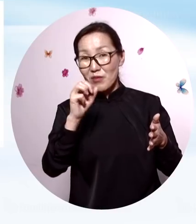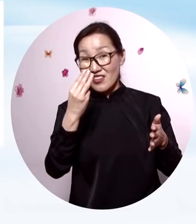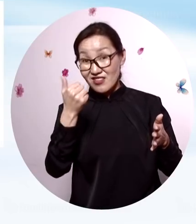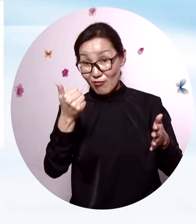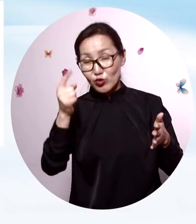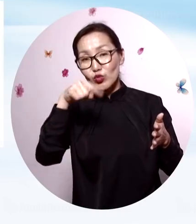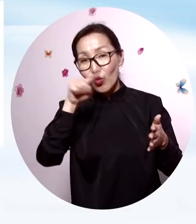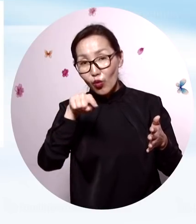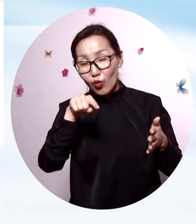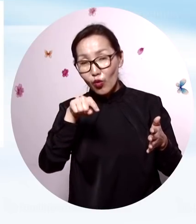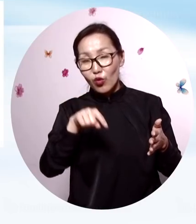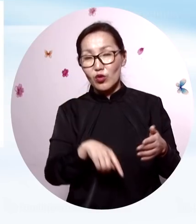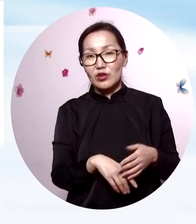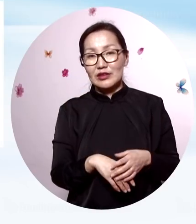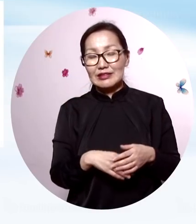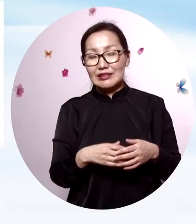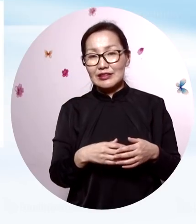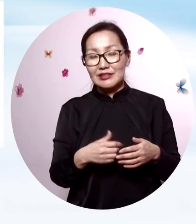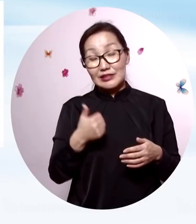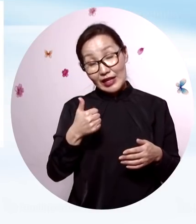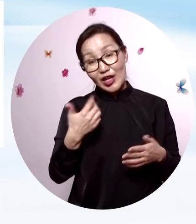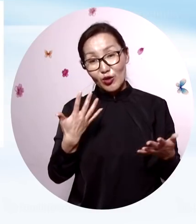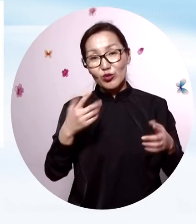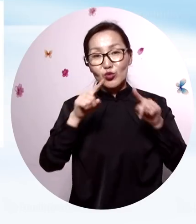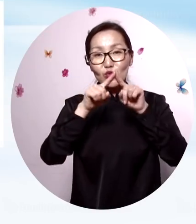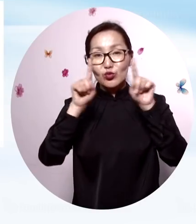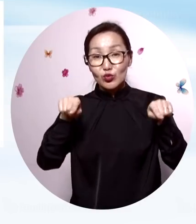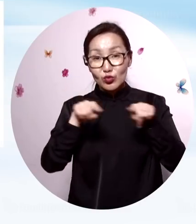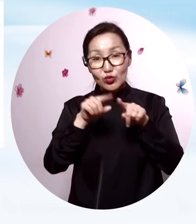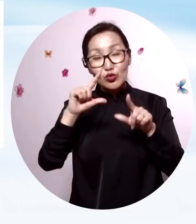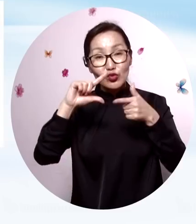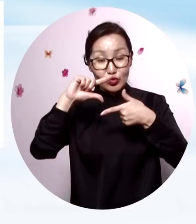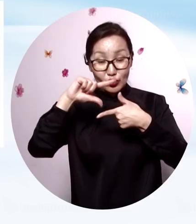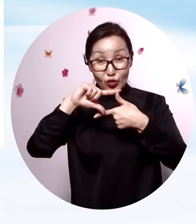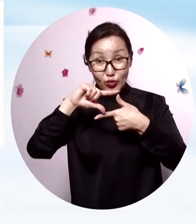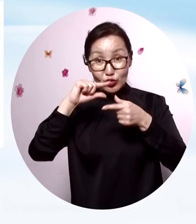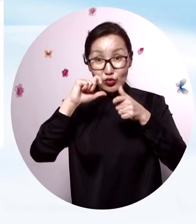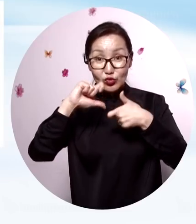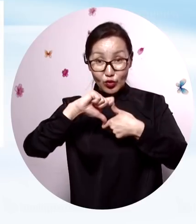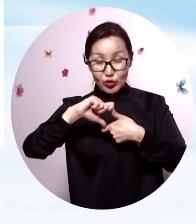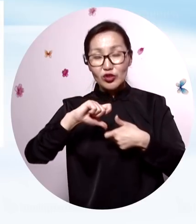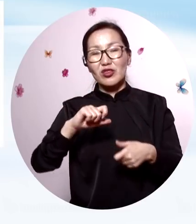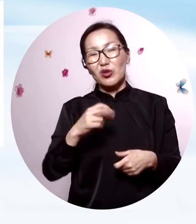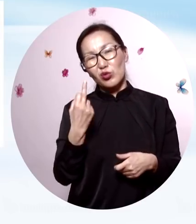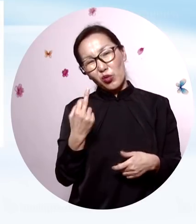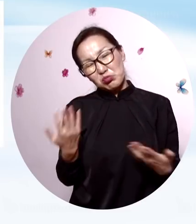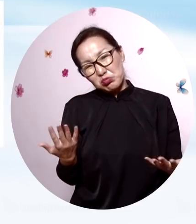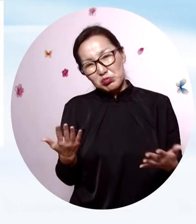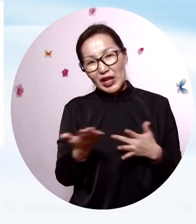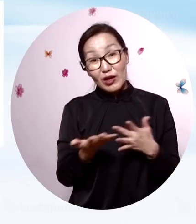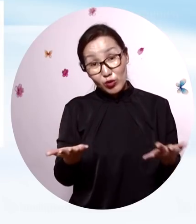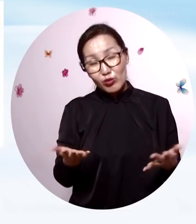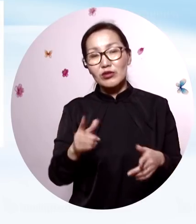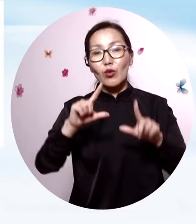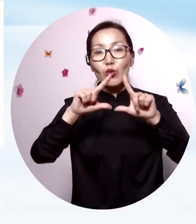төрсөөр. А хэрвээ сайн таньсан гэвэл дөрвөлжин, дунд гэвэл гурвалжин төрсийг ашиглана.